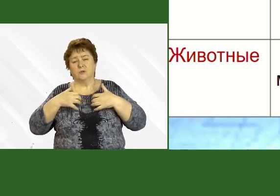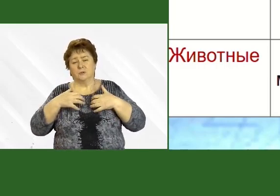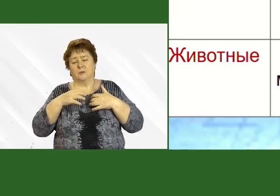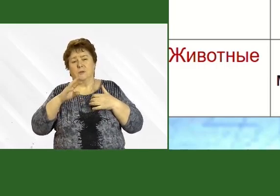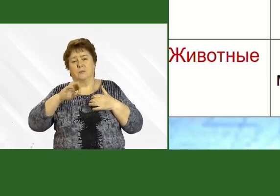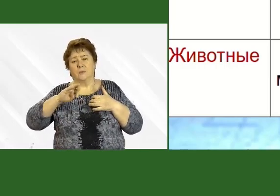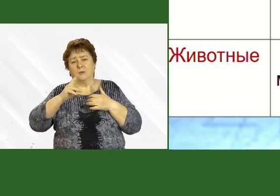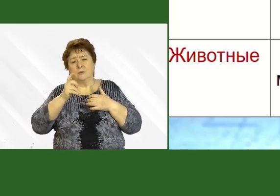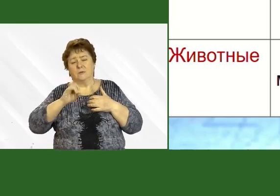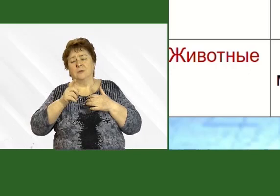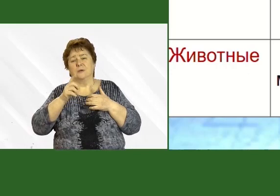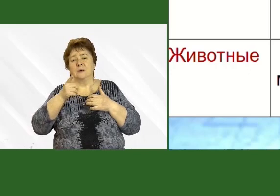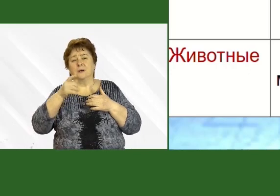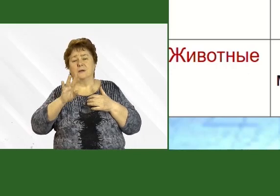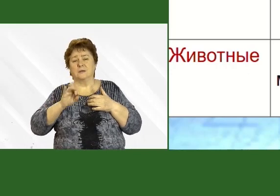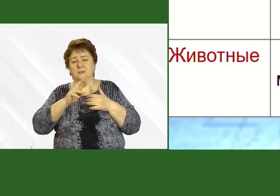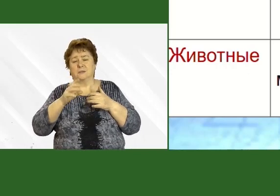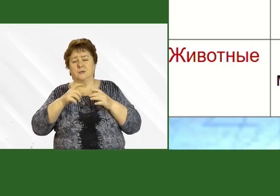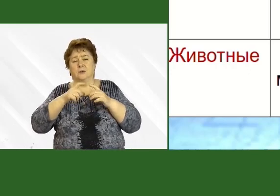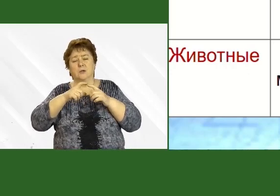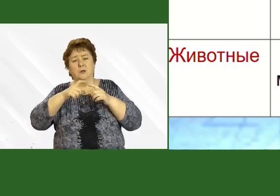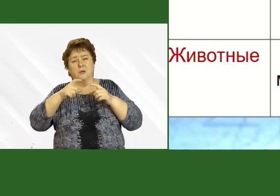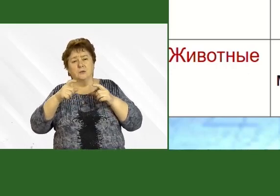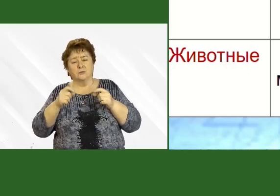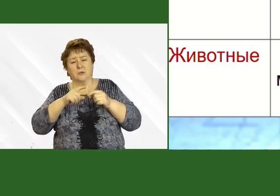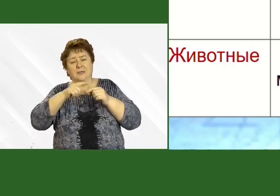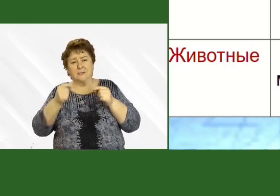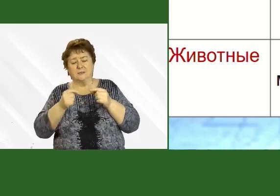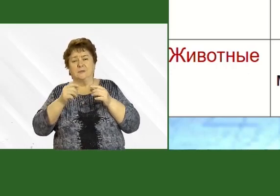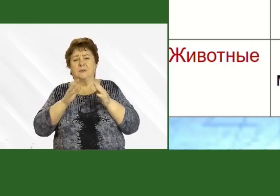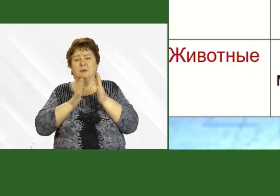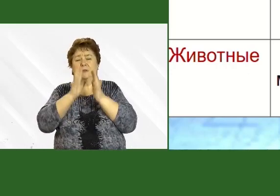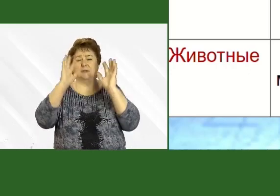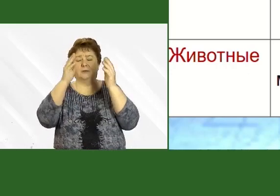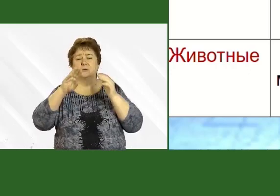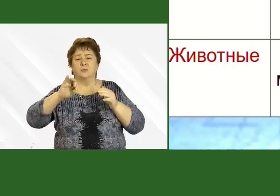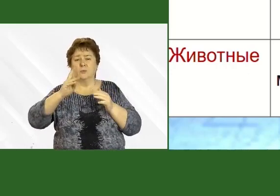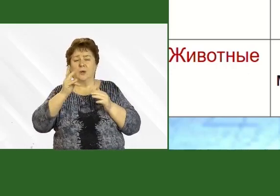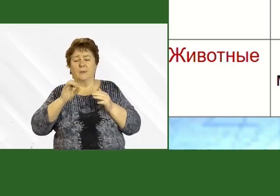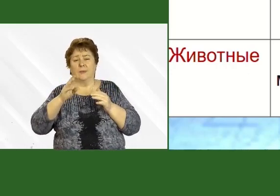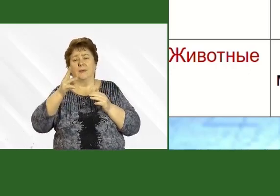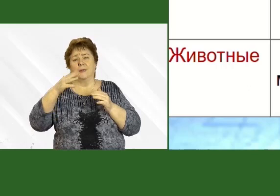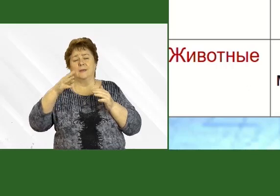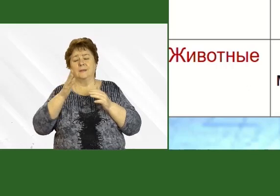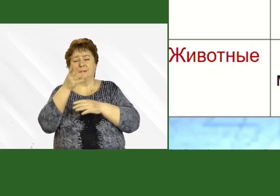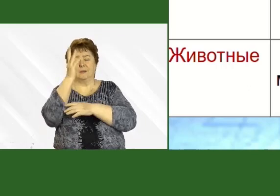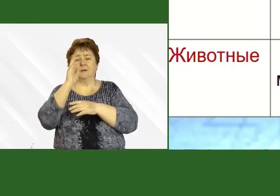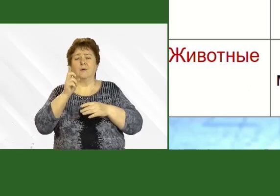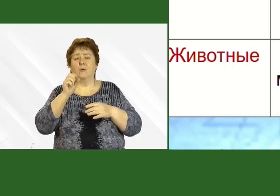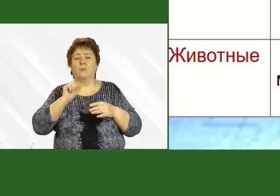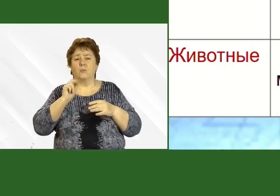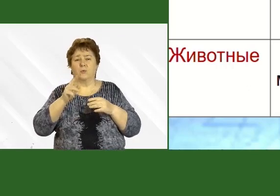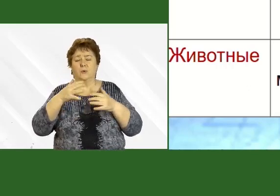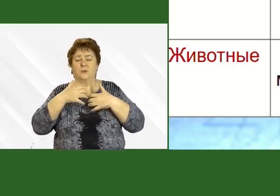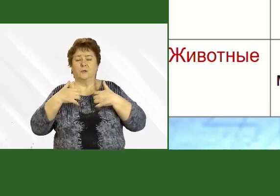медведь гризли широколиственные леса тюльпанное дерево бук среди